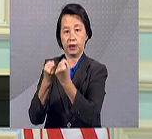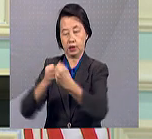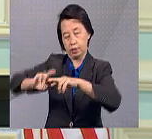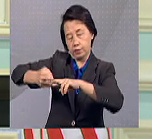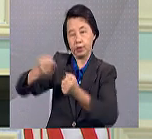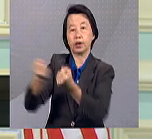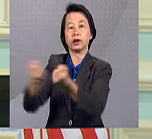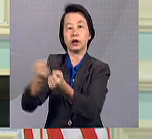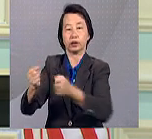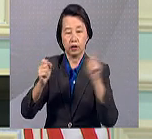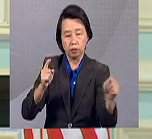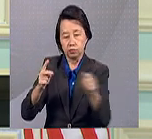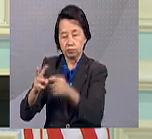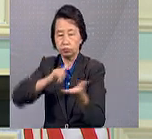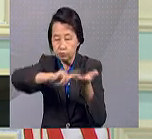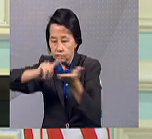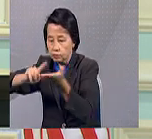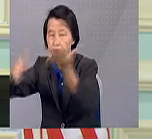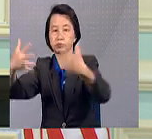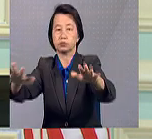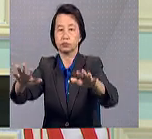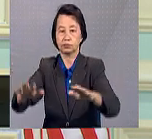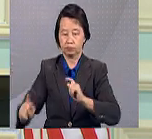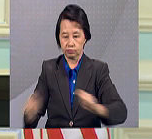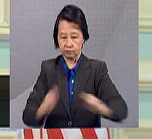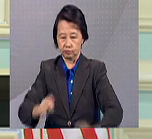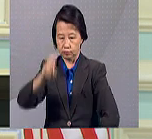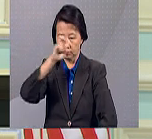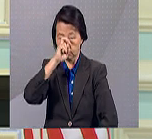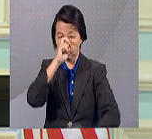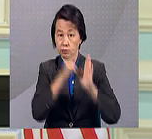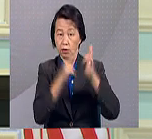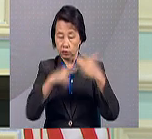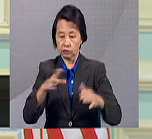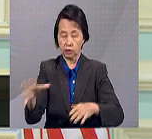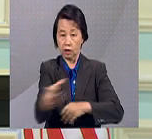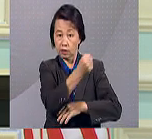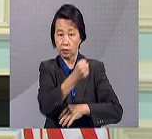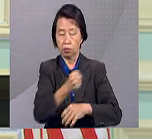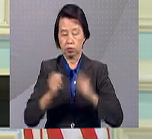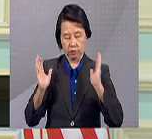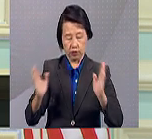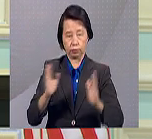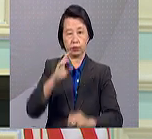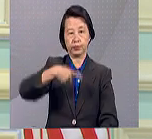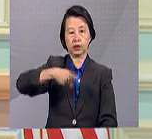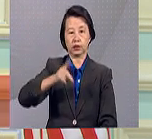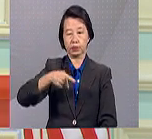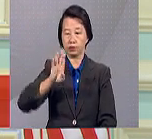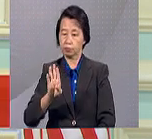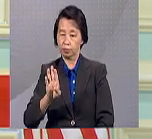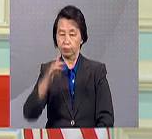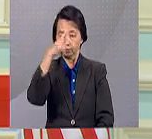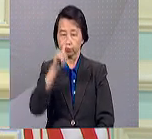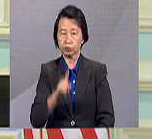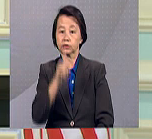kenderaan. Tindakan penguatkuasaan undang-undang telah diambil sepanjang tempoh PKPB